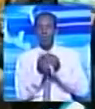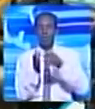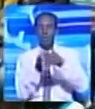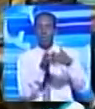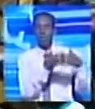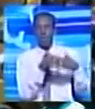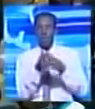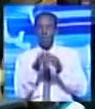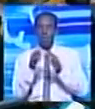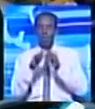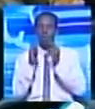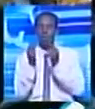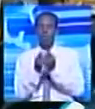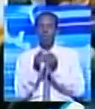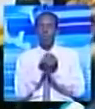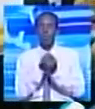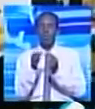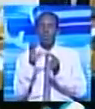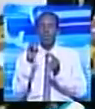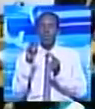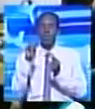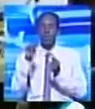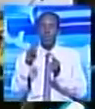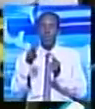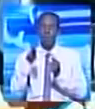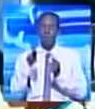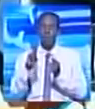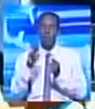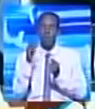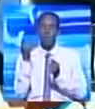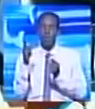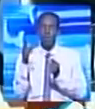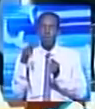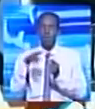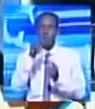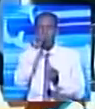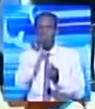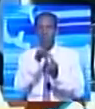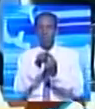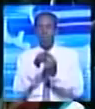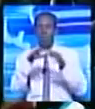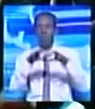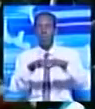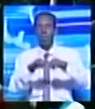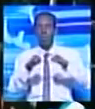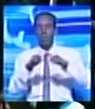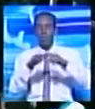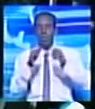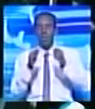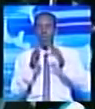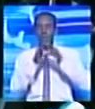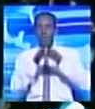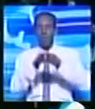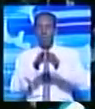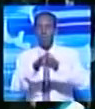décidé à l'unanimité l'envoi d'observateurs de l'ONU à Hodeida au Yémen. Objectif, sécuriser le fonctionnement du port par